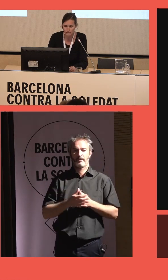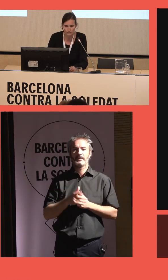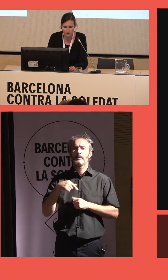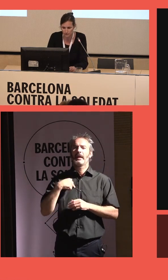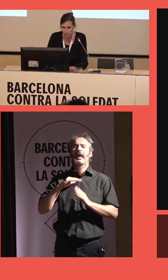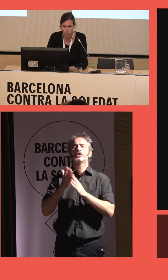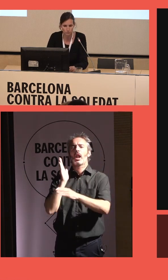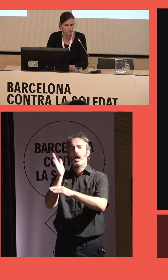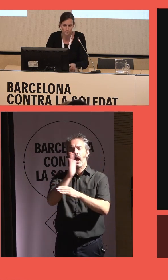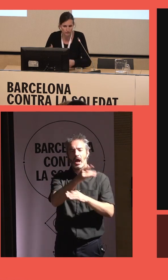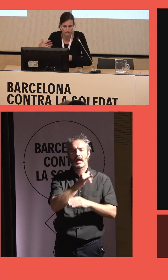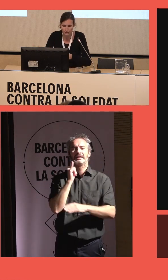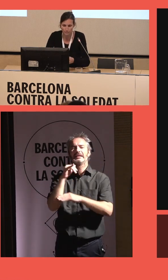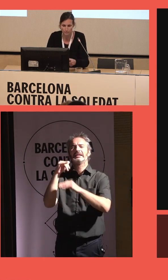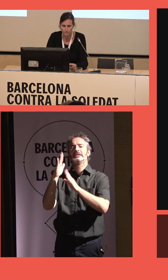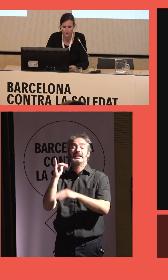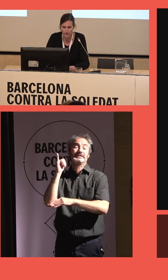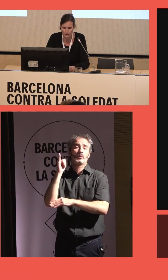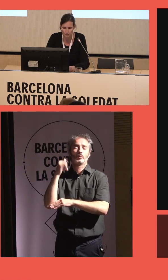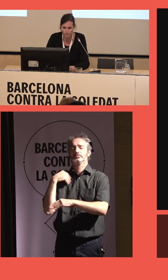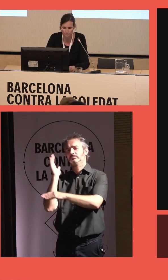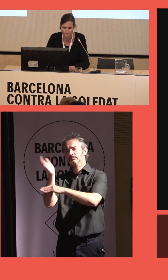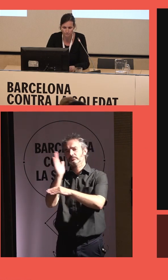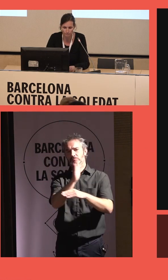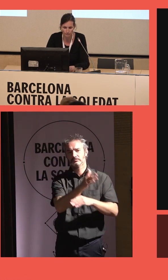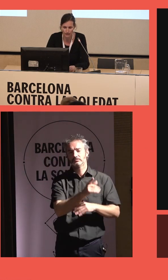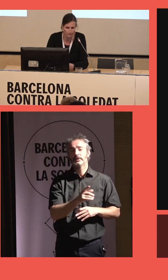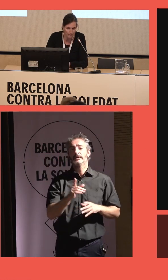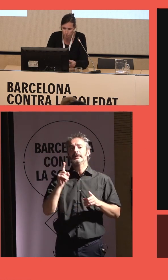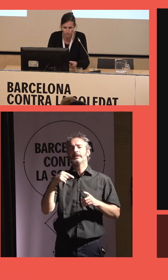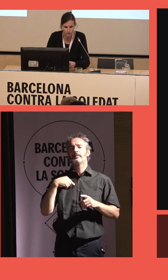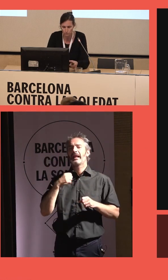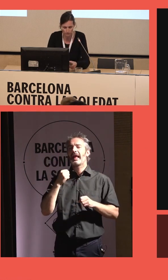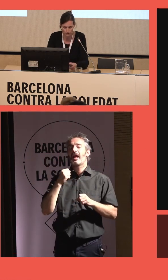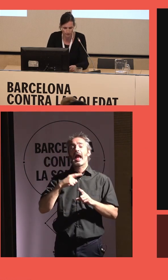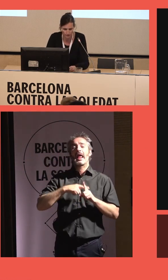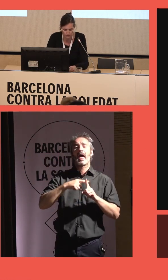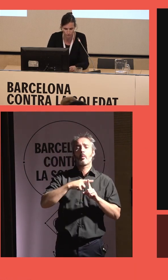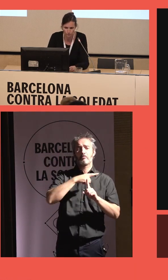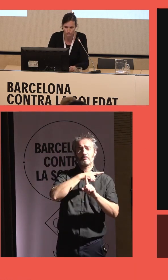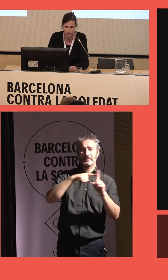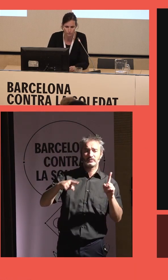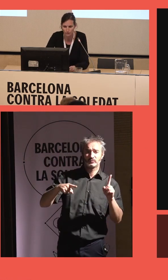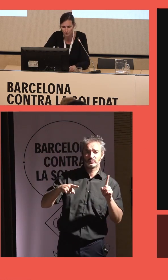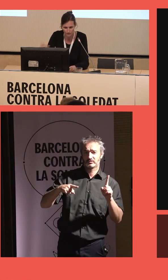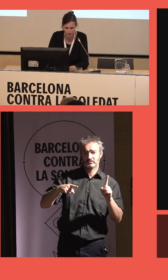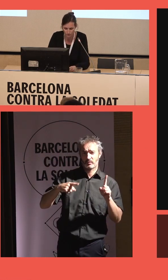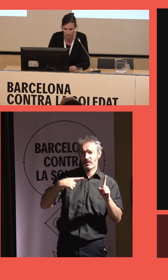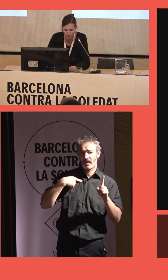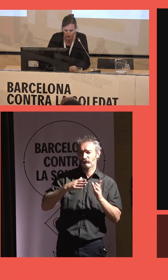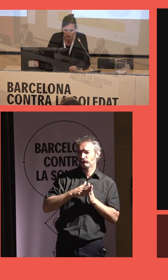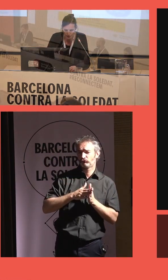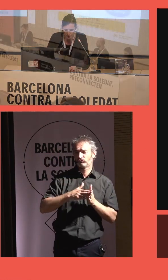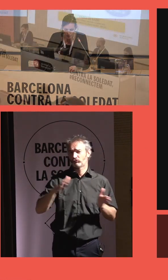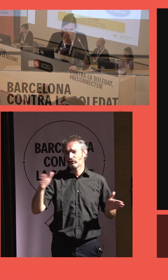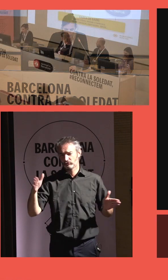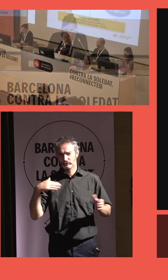anem a escoles anem a instituts o treballem en graus mitjos tot a'abasant